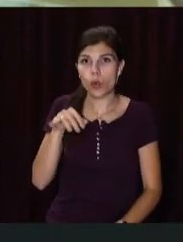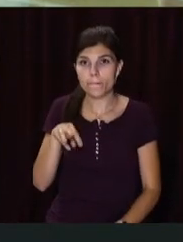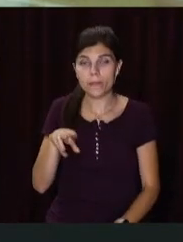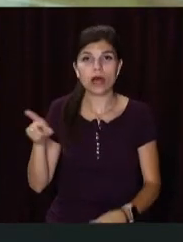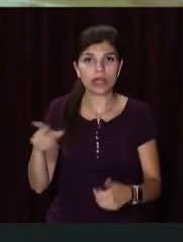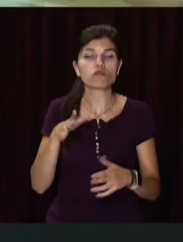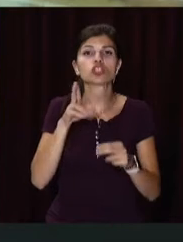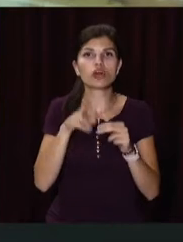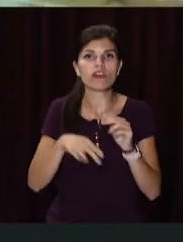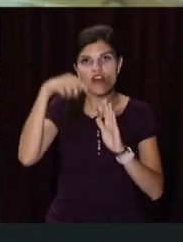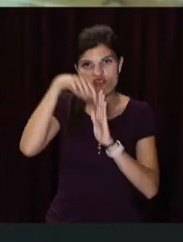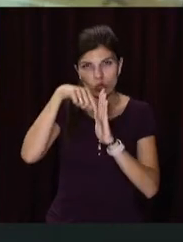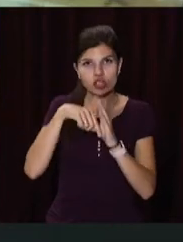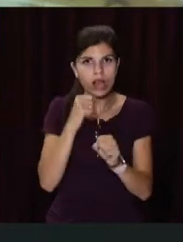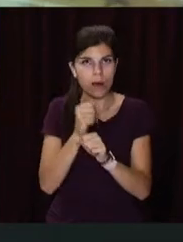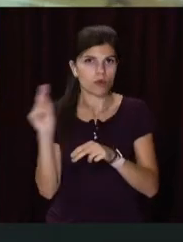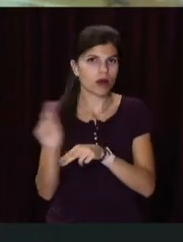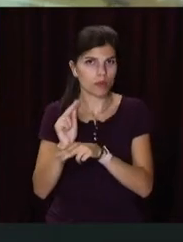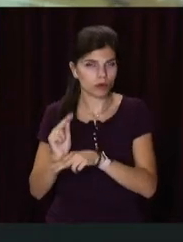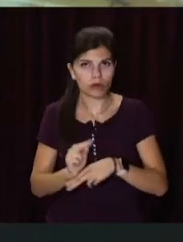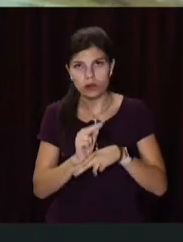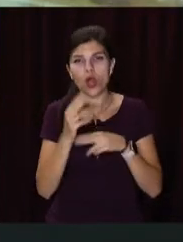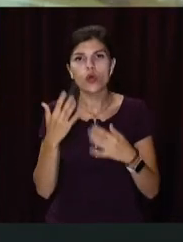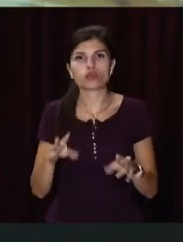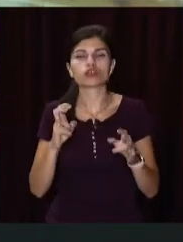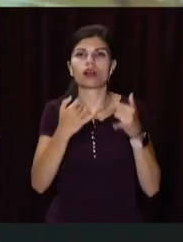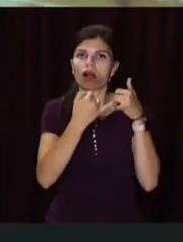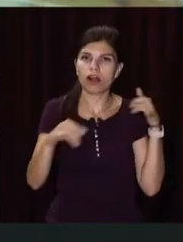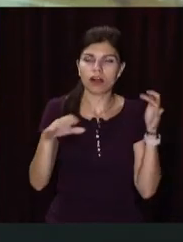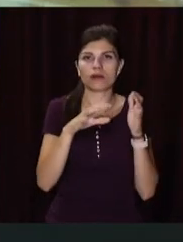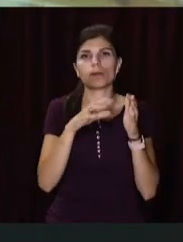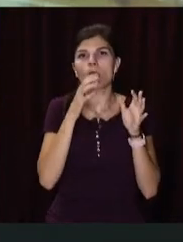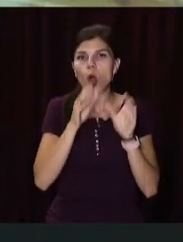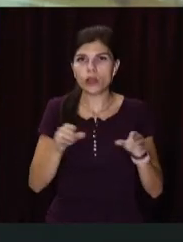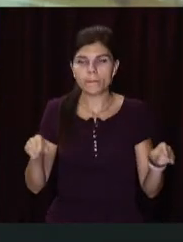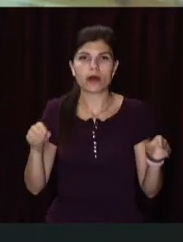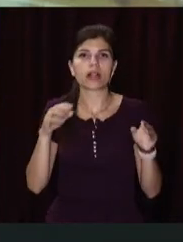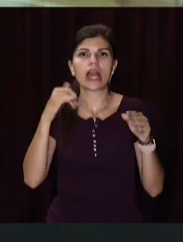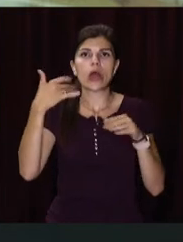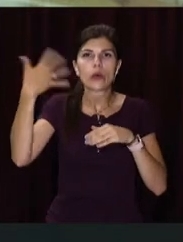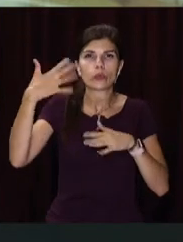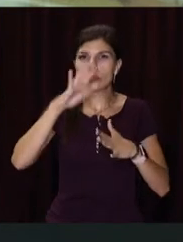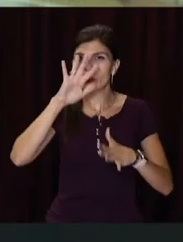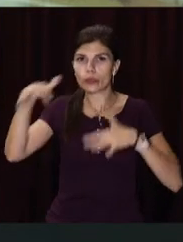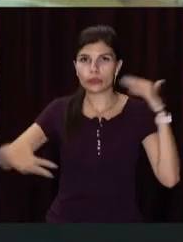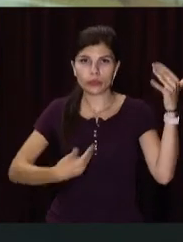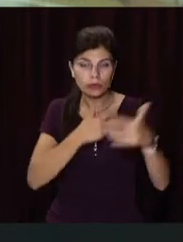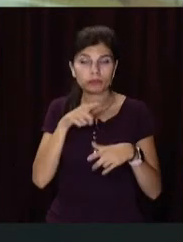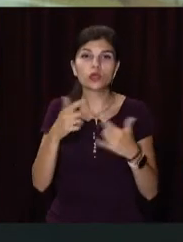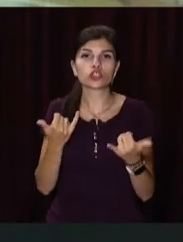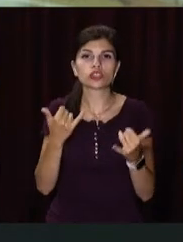завершили внутрішні демонтажні роботи, проклали інженерні мережі, змонтували системи опалення та вентиляції. Нині